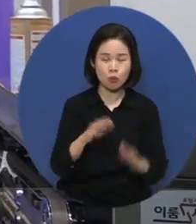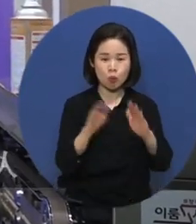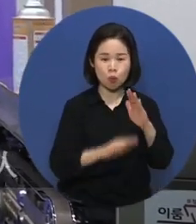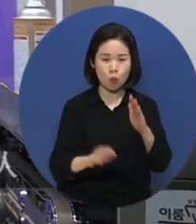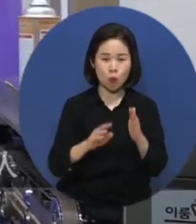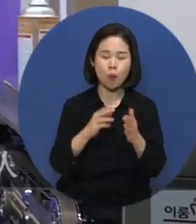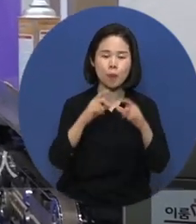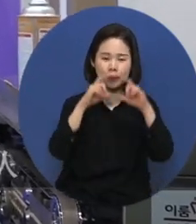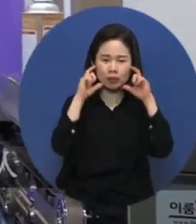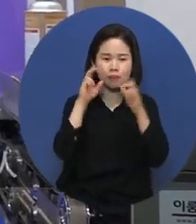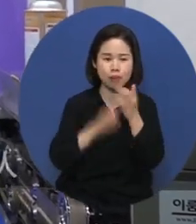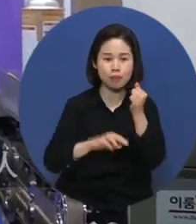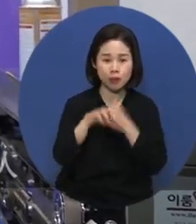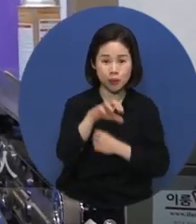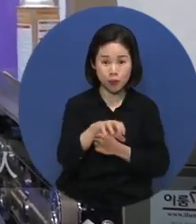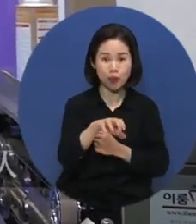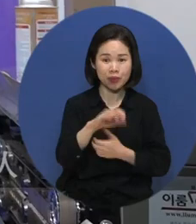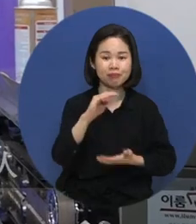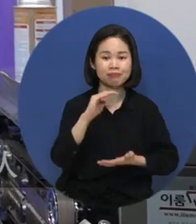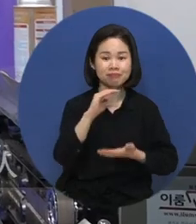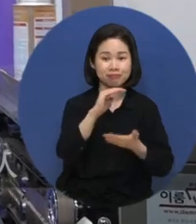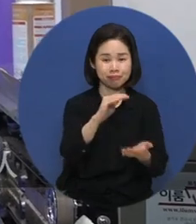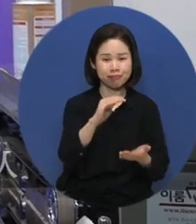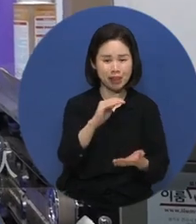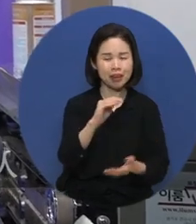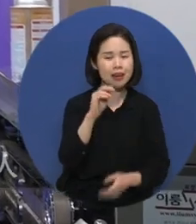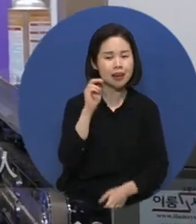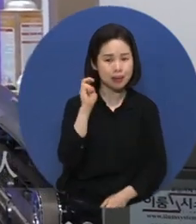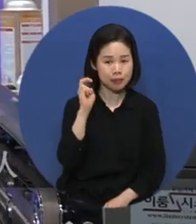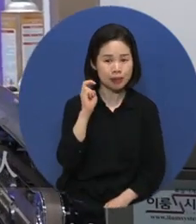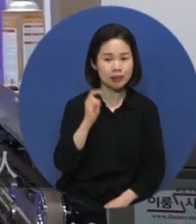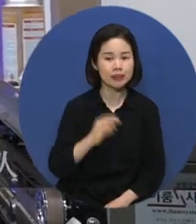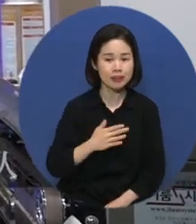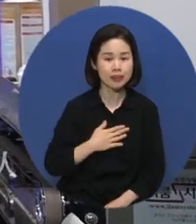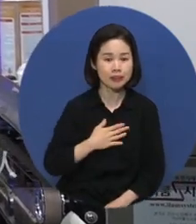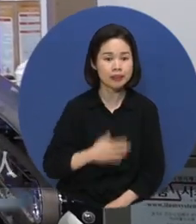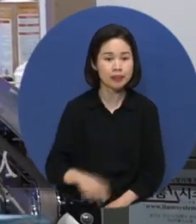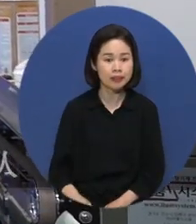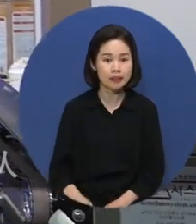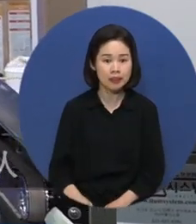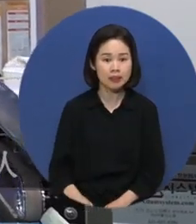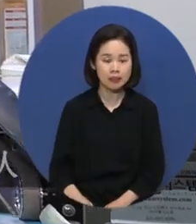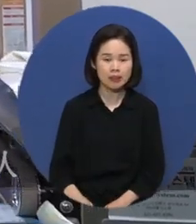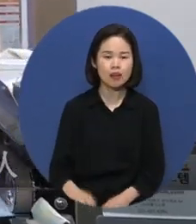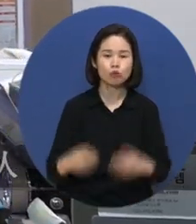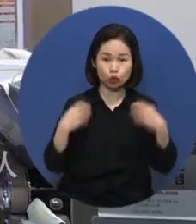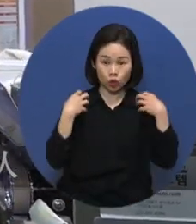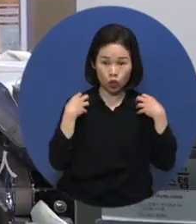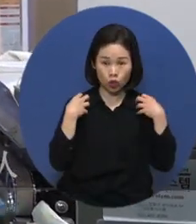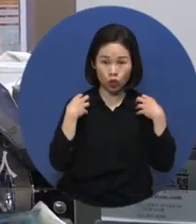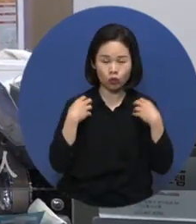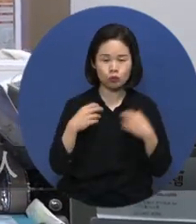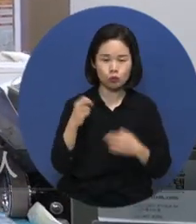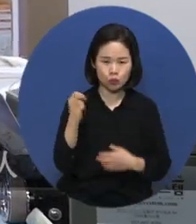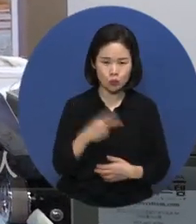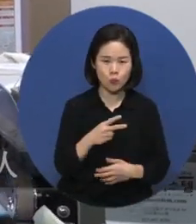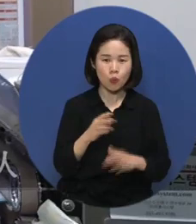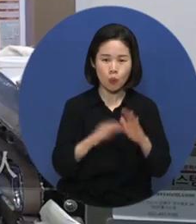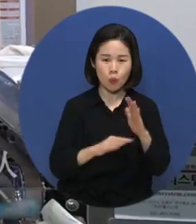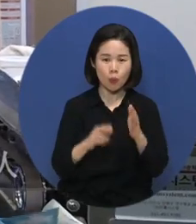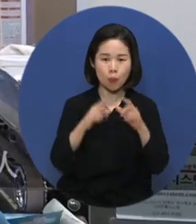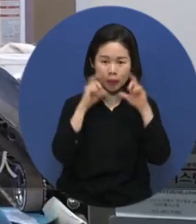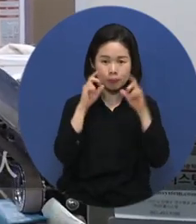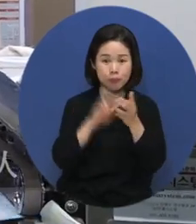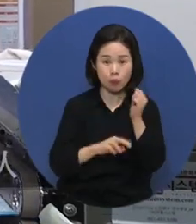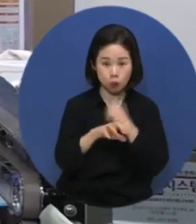생산 판매하는 데로 이제 그쪽으로 납품을 하는 걸로 알고 있어요, 제가. 구청이나 공적 마스크. 예.